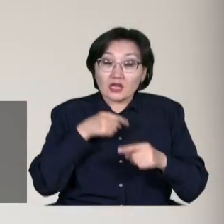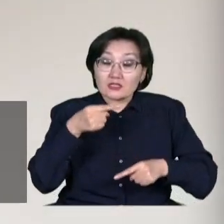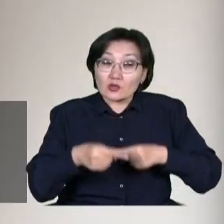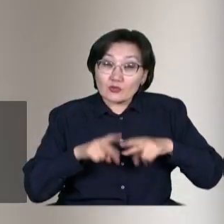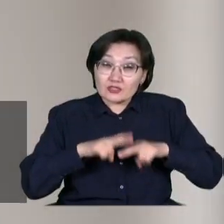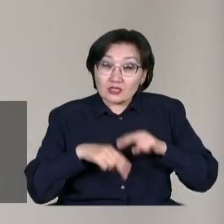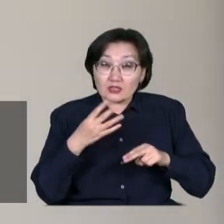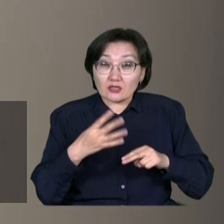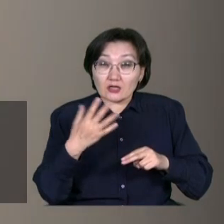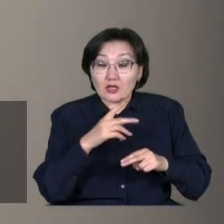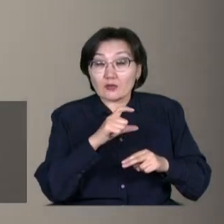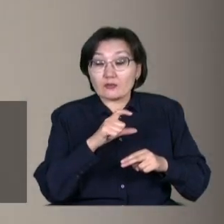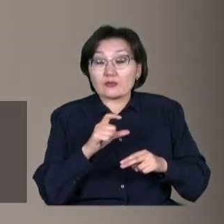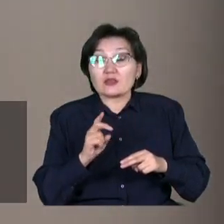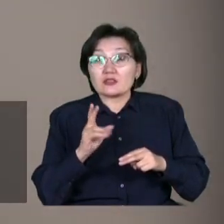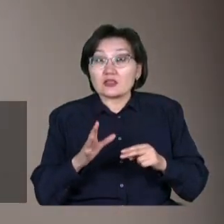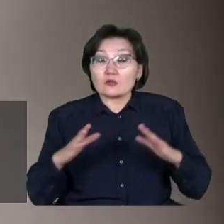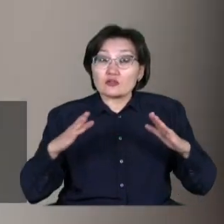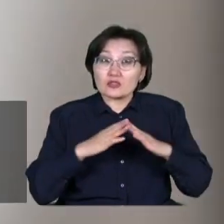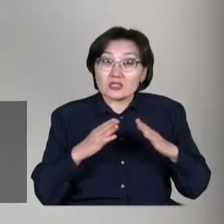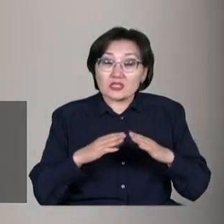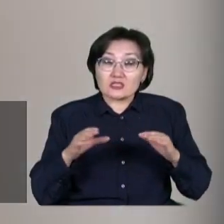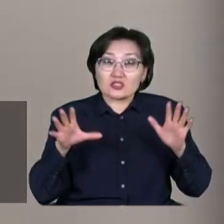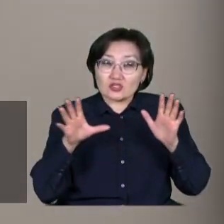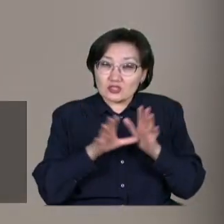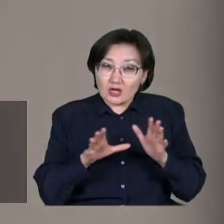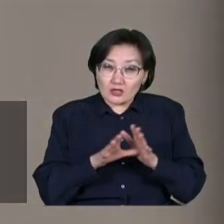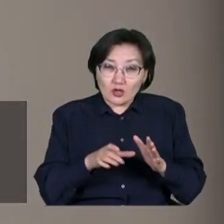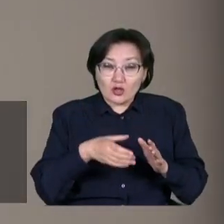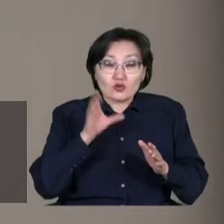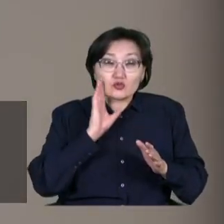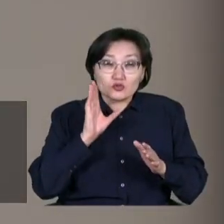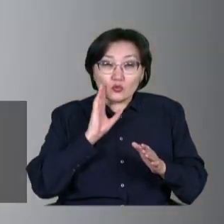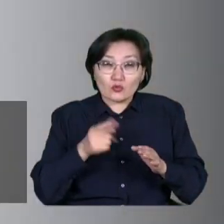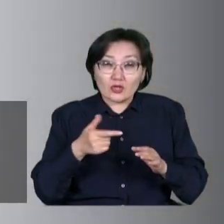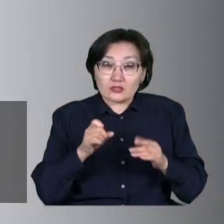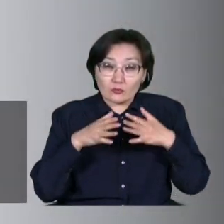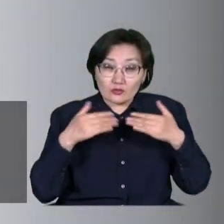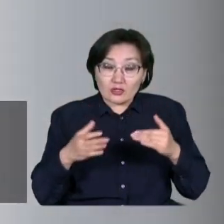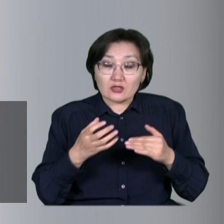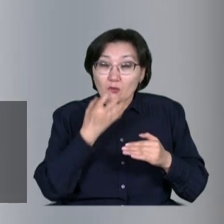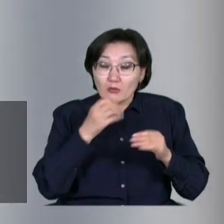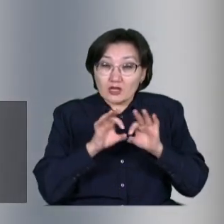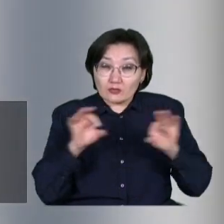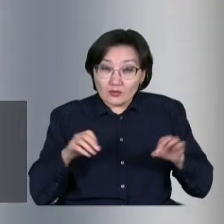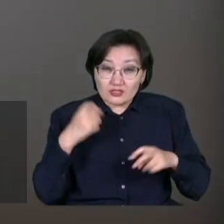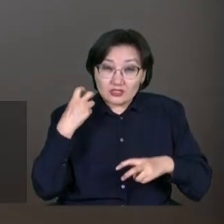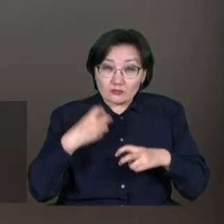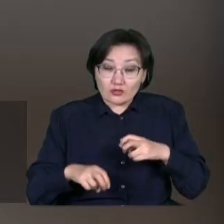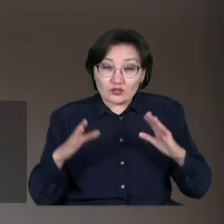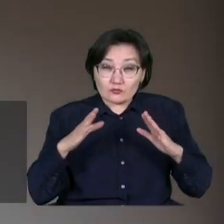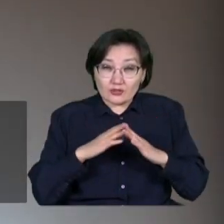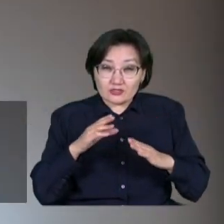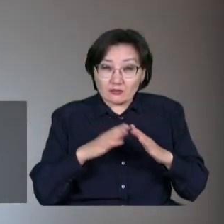салынған 45 пәтерлі баспанада не жарық пен су, не көгілдір отын жоқ. Оның үстіне жылу құбырлары жарылып баспанана